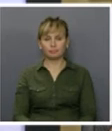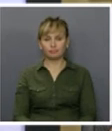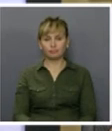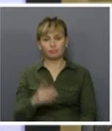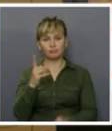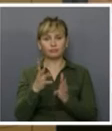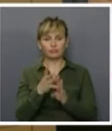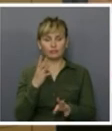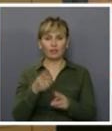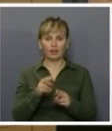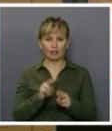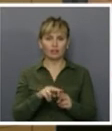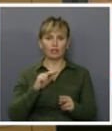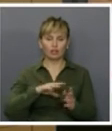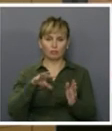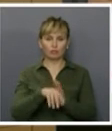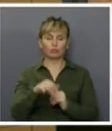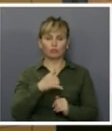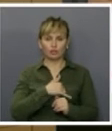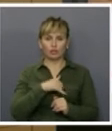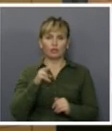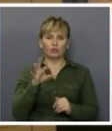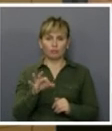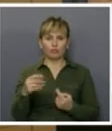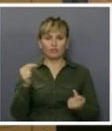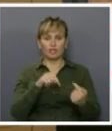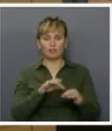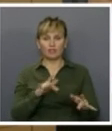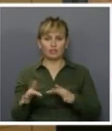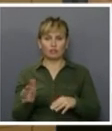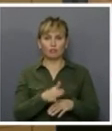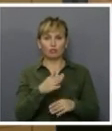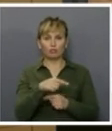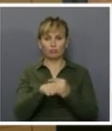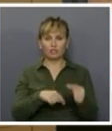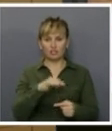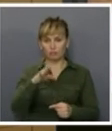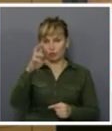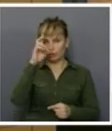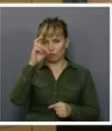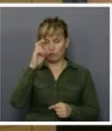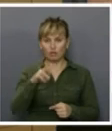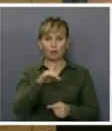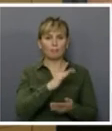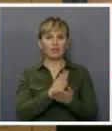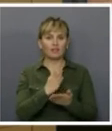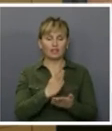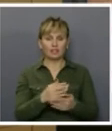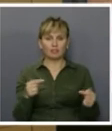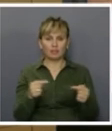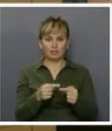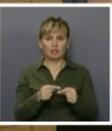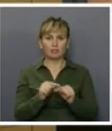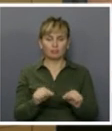первую очередь, это вот сотрудничество у нас по взаимодействию между бизнесом и государством. То есть мы являемся определенными